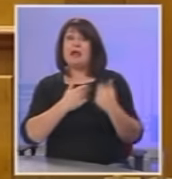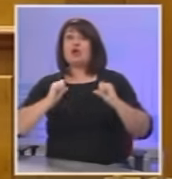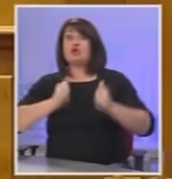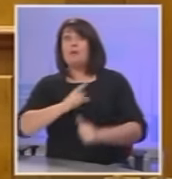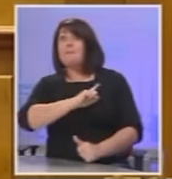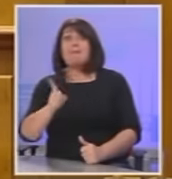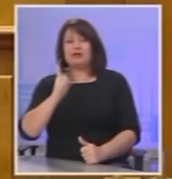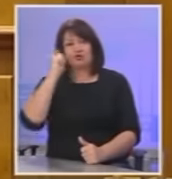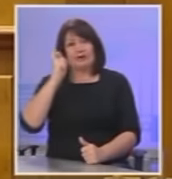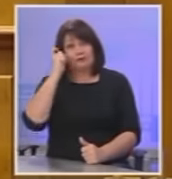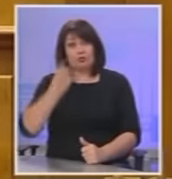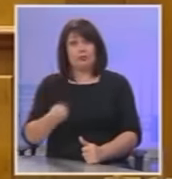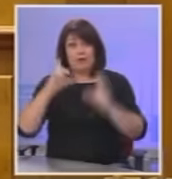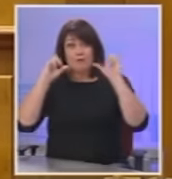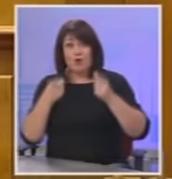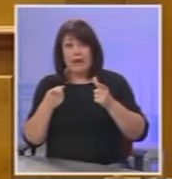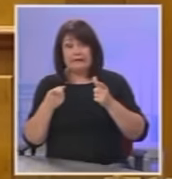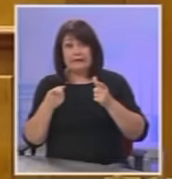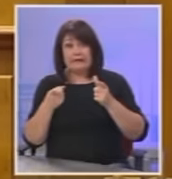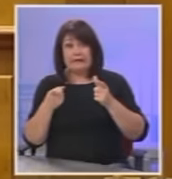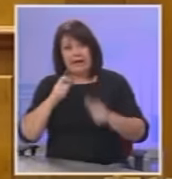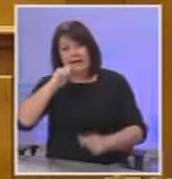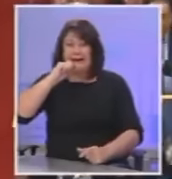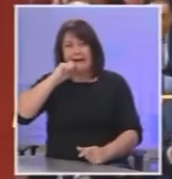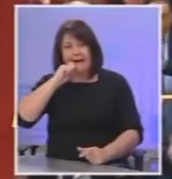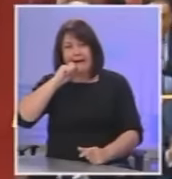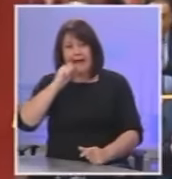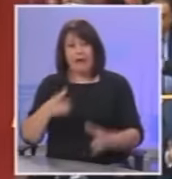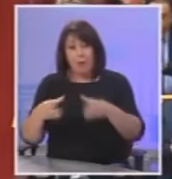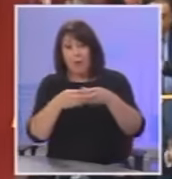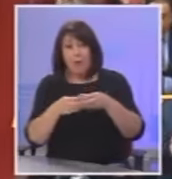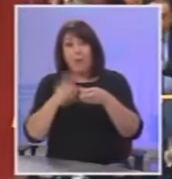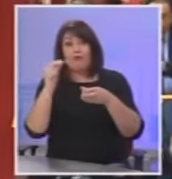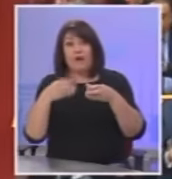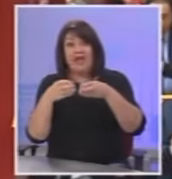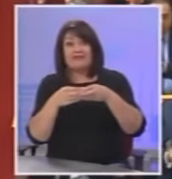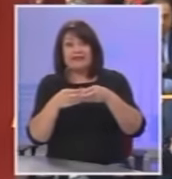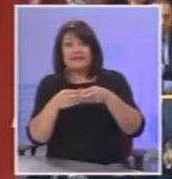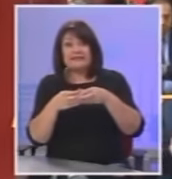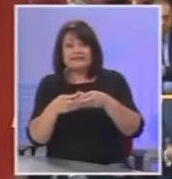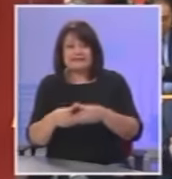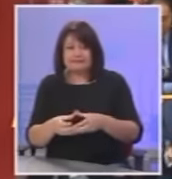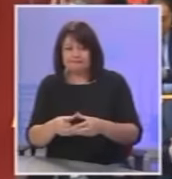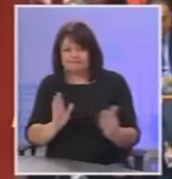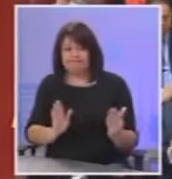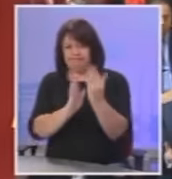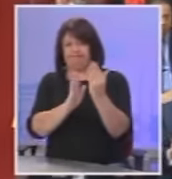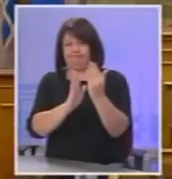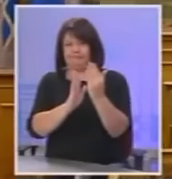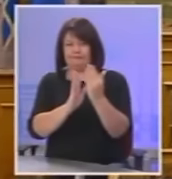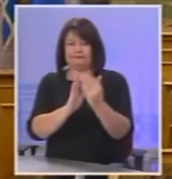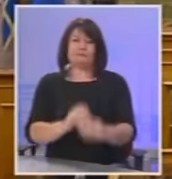να το σκέφτονται. Η Νέα Δημοκρατία, συνολικά η κοινοβουλευτική της ομάδα, θα είναι κάθετα αντίθετη σε αυτό.